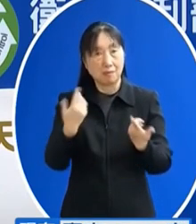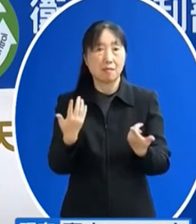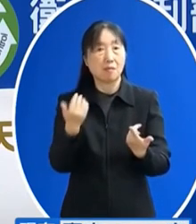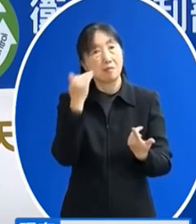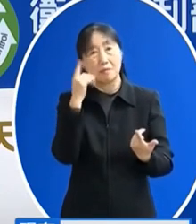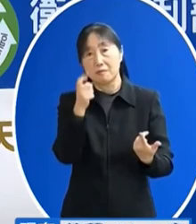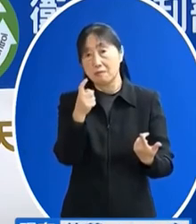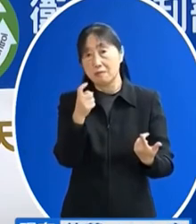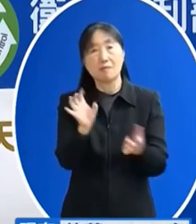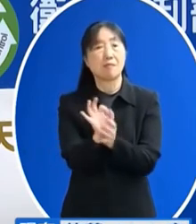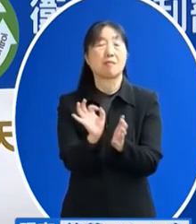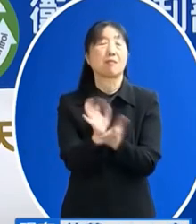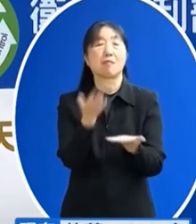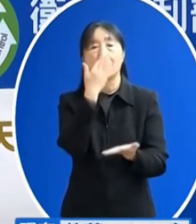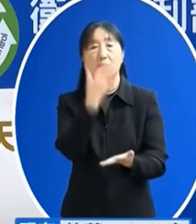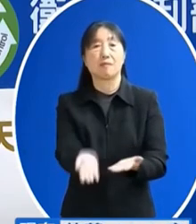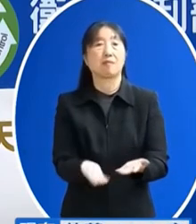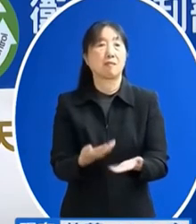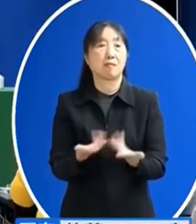局。